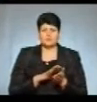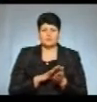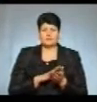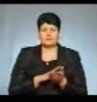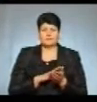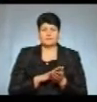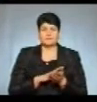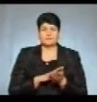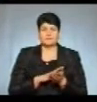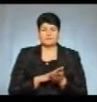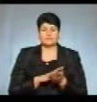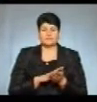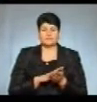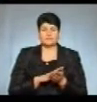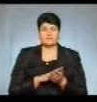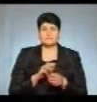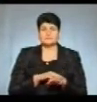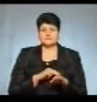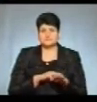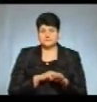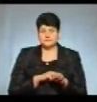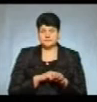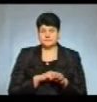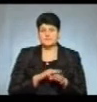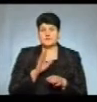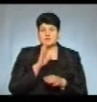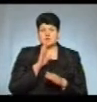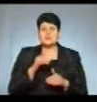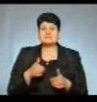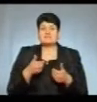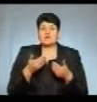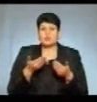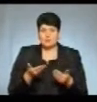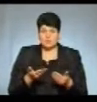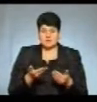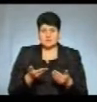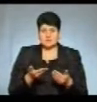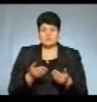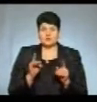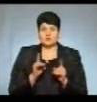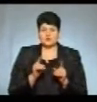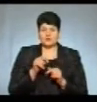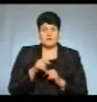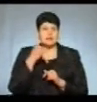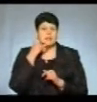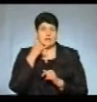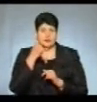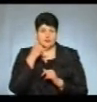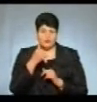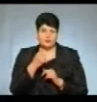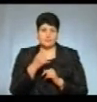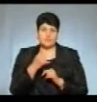надісланий від правоохоронних органів. Жінка до них звернулася, що, скажімо, до неї телефонували з